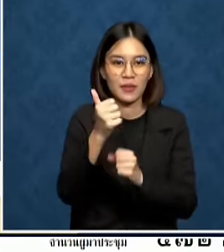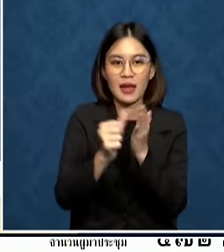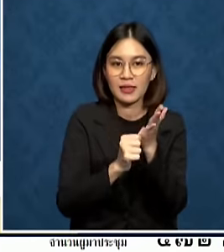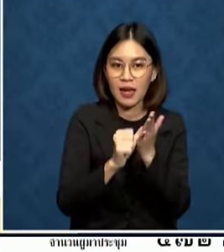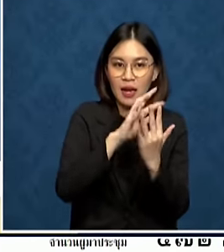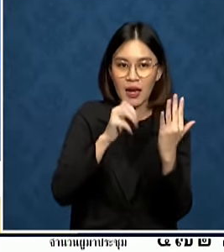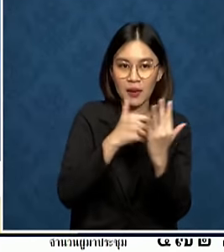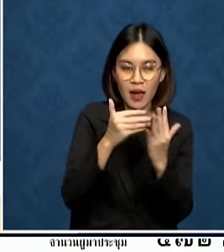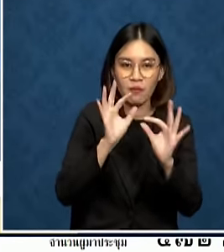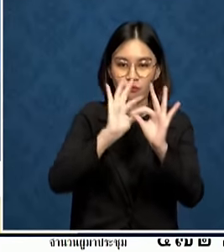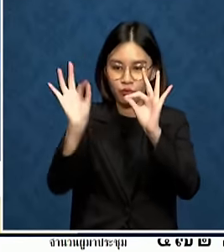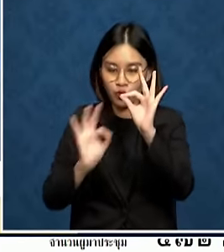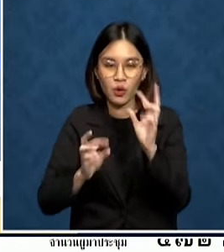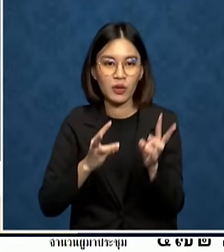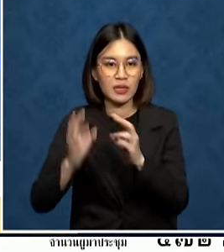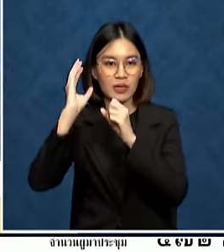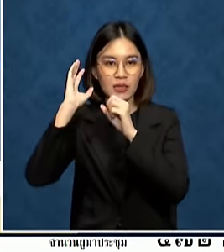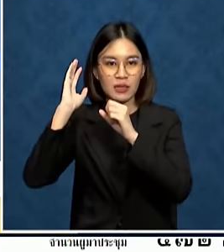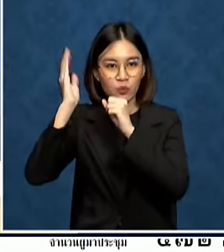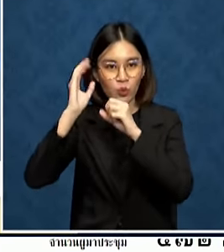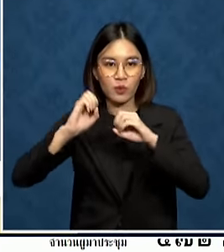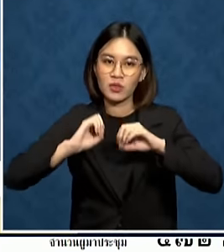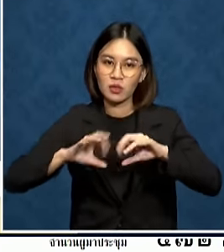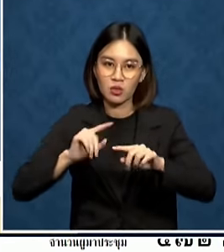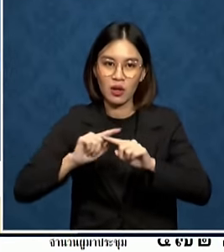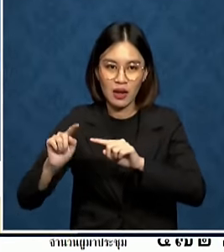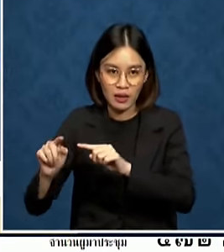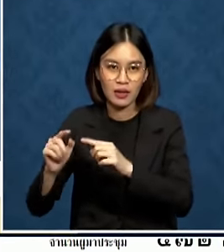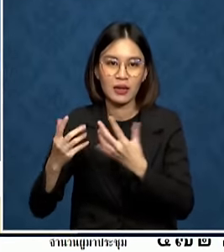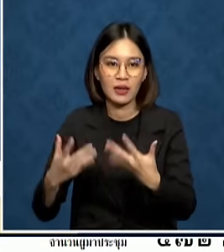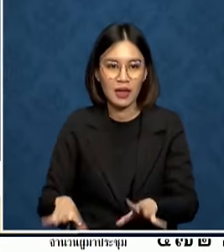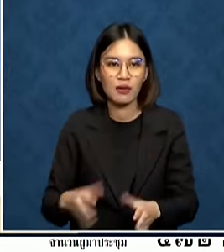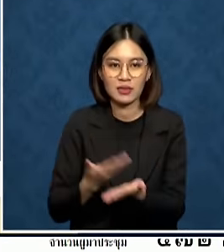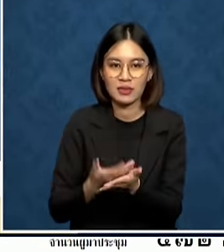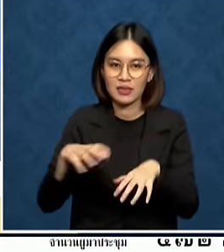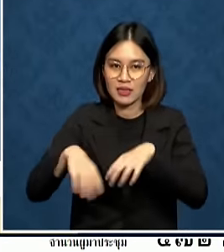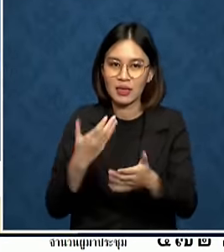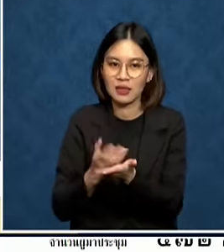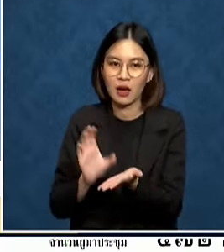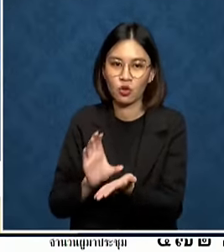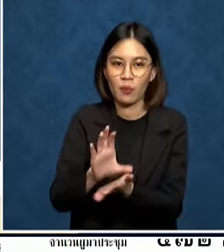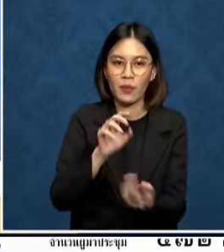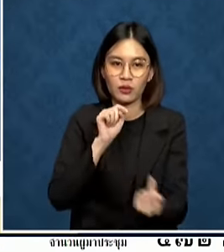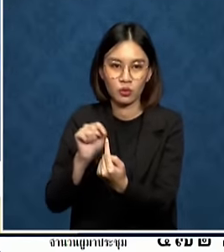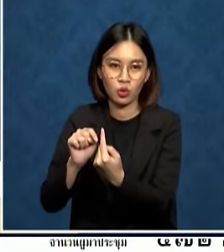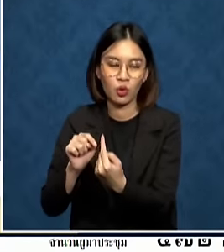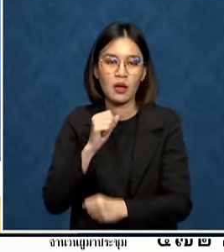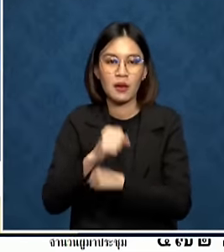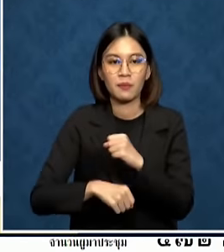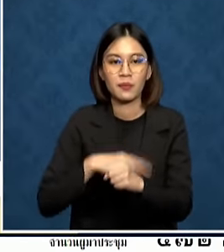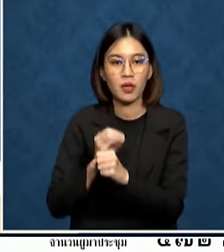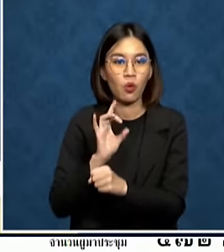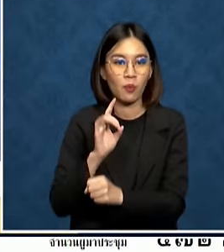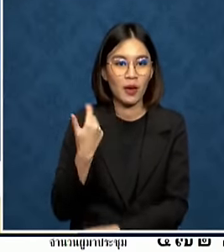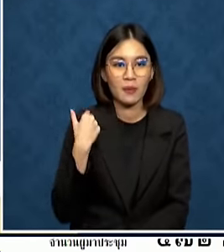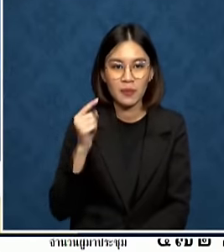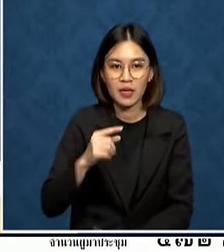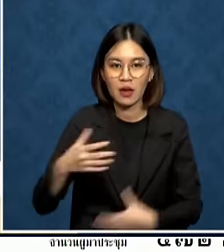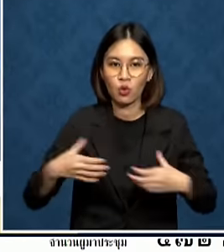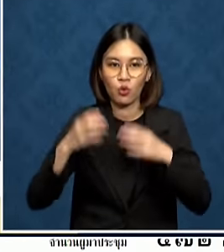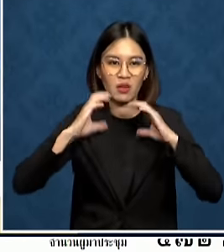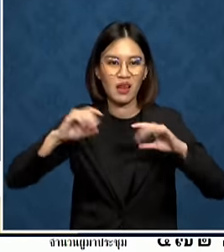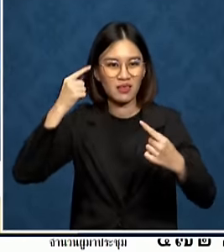ปรับเนื้อหาปรับวิธีสอนได้แล้วก็ควรจะสรรงบให้เหมาะสมกับสถานการณ์ซึ่งถ้าไปดูงบ 68ก็พบว่ารัฐบาล